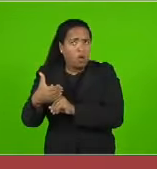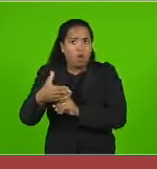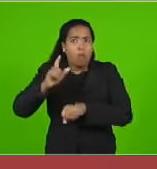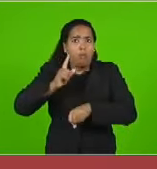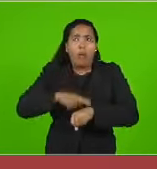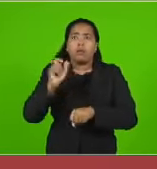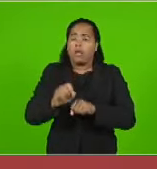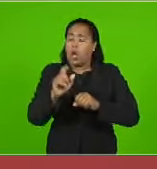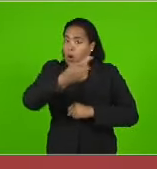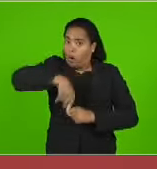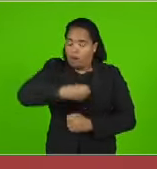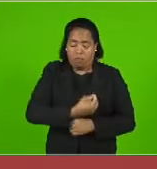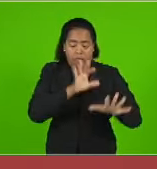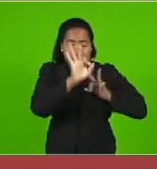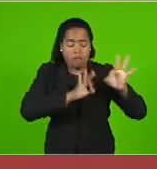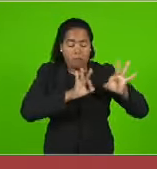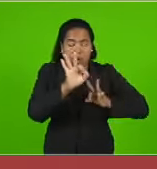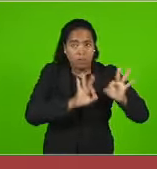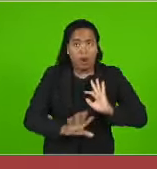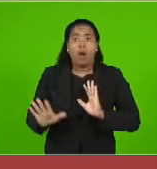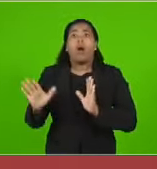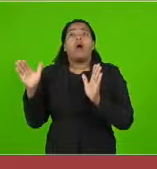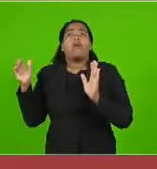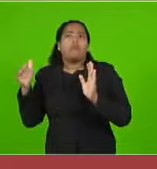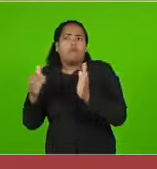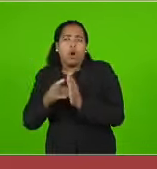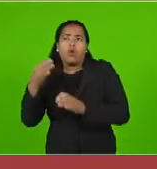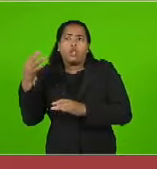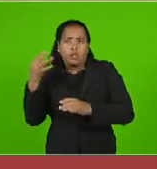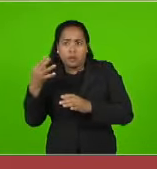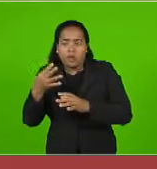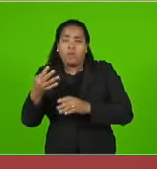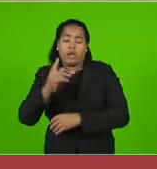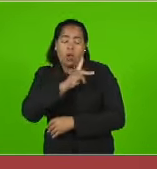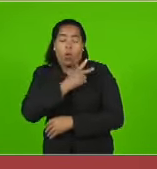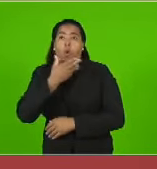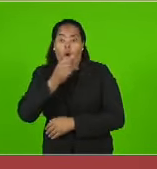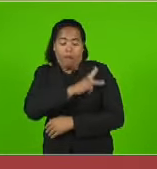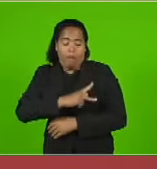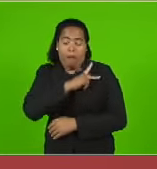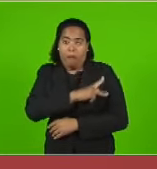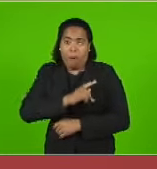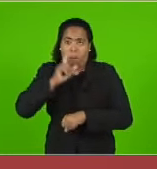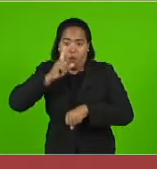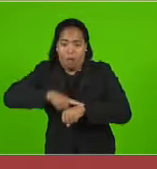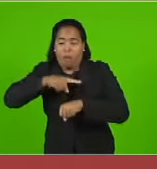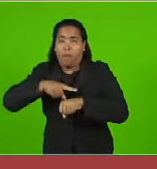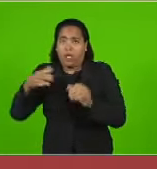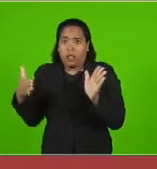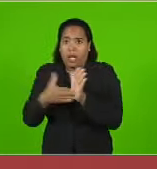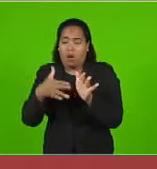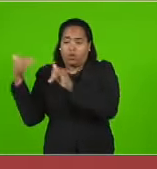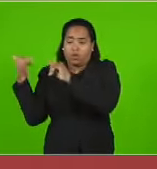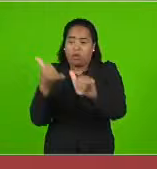те, которые приготовятся, они избегут. Поэтому последняя труба, упомянутая Павлом, когда Павел